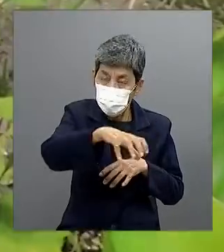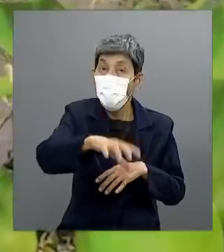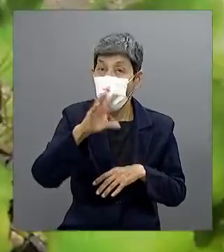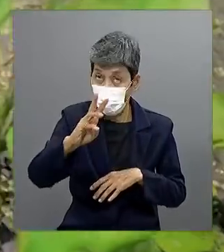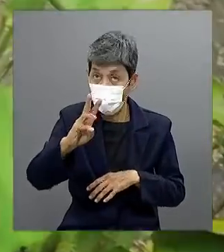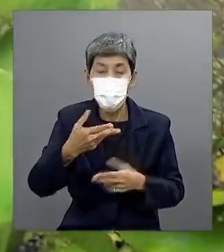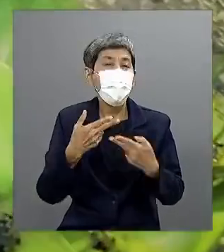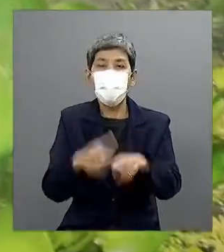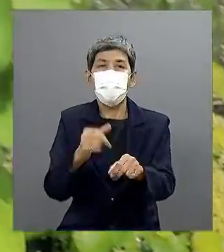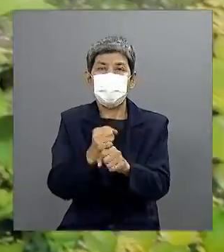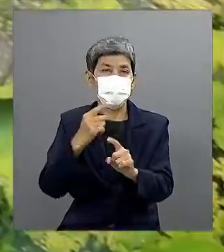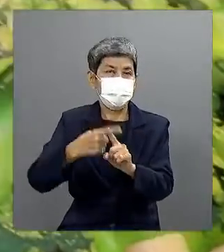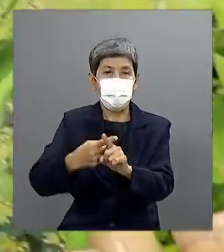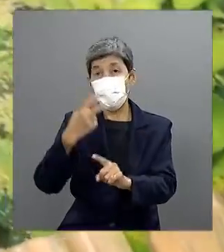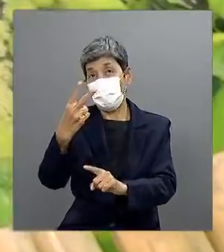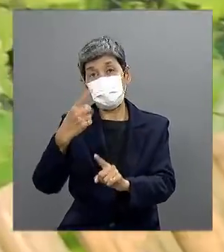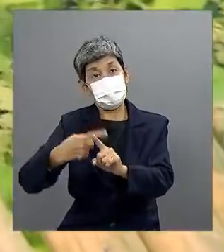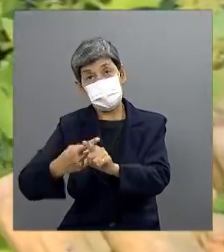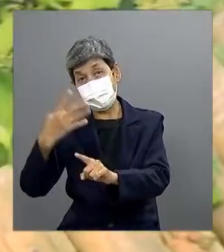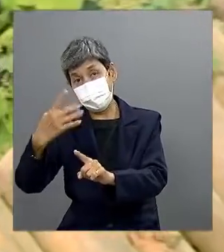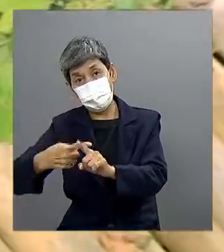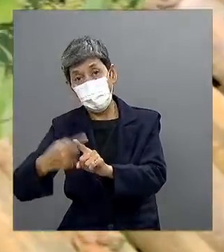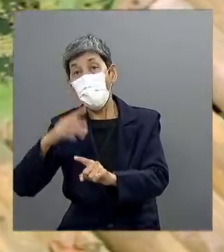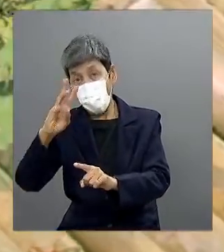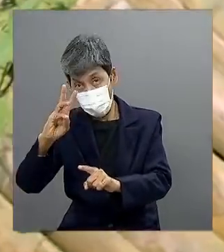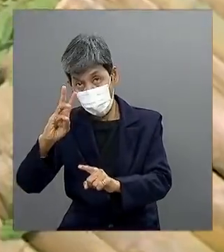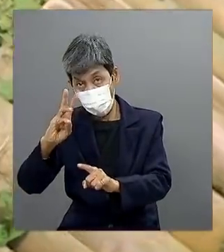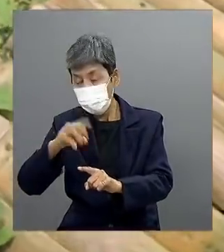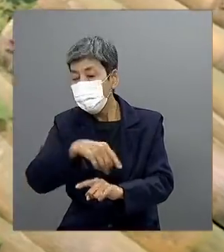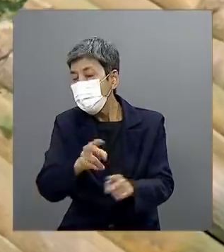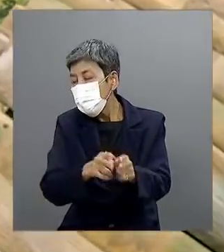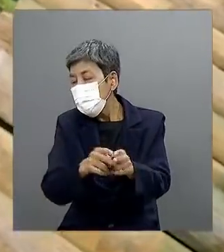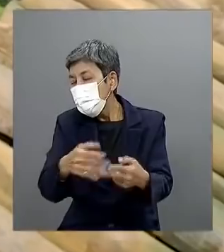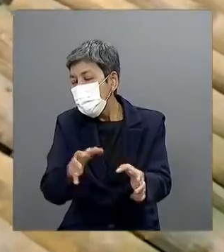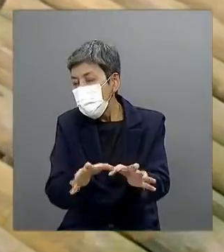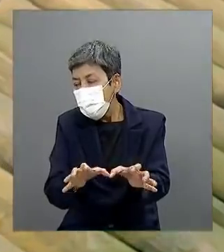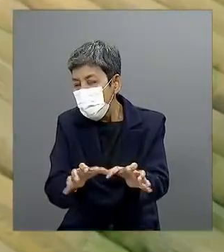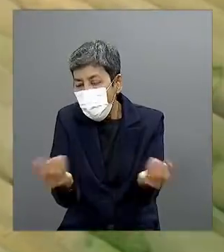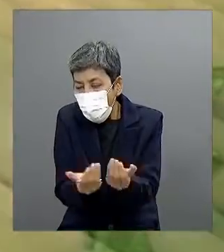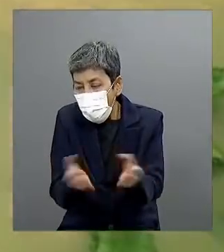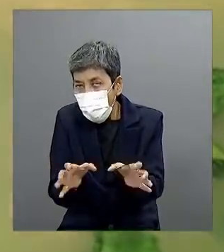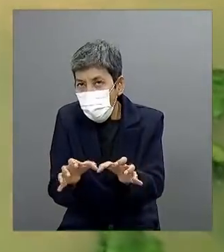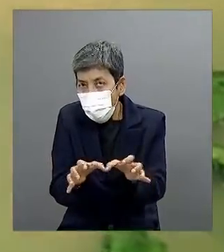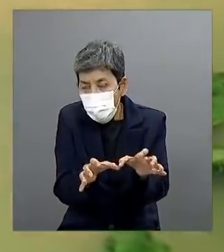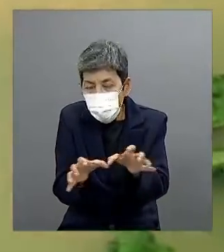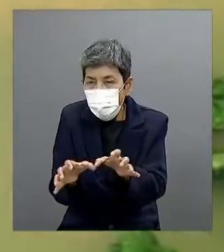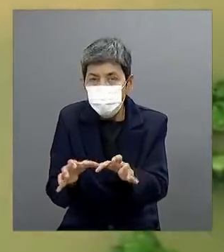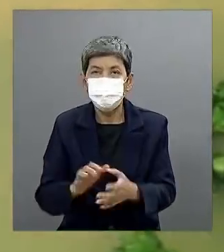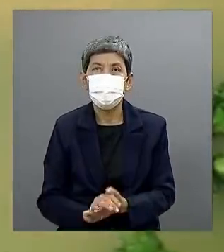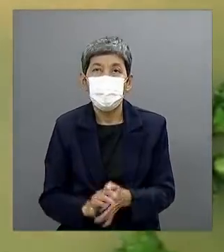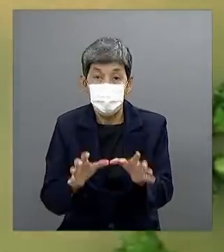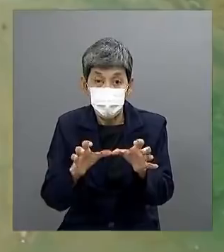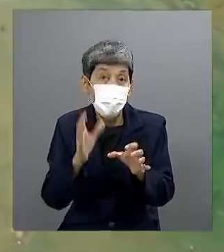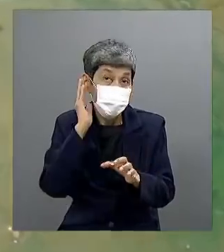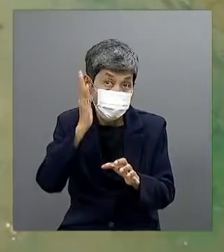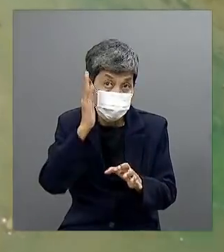2เดือน4เดือน6เดือนแล้วผสมพันธุ์พร้อมที่จะคลอดลูกอยู่ในบ่อเรียบร้อยเลยค่ะปูตัวผู้จะทำรูอยู่